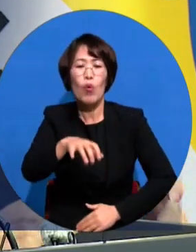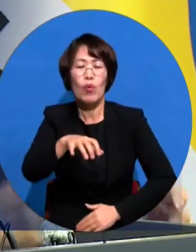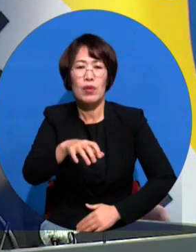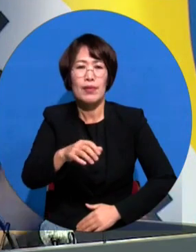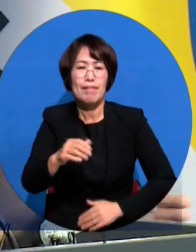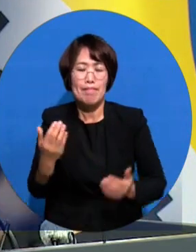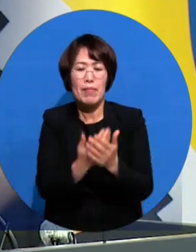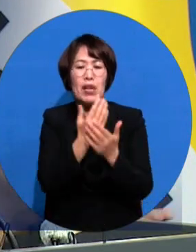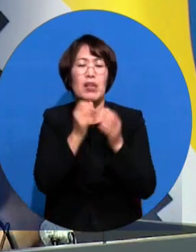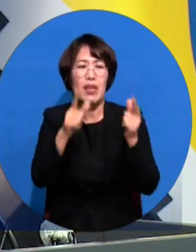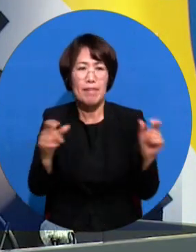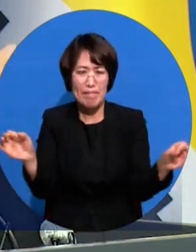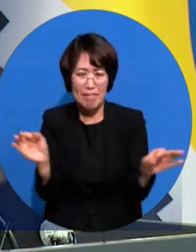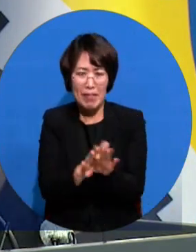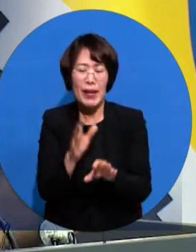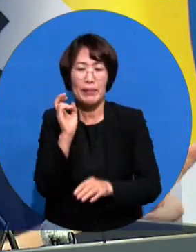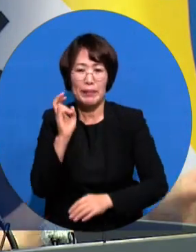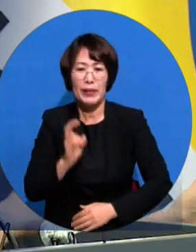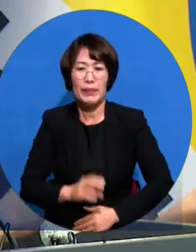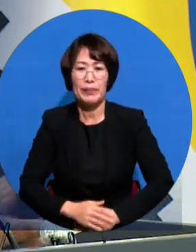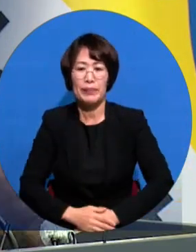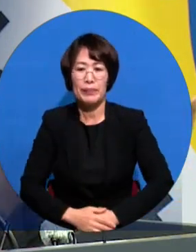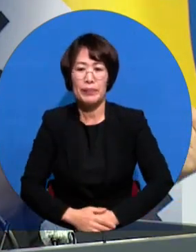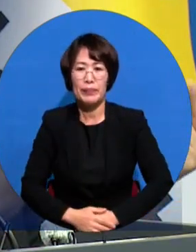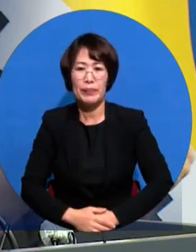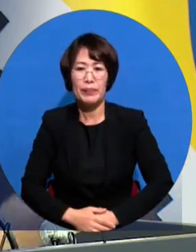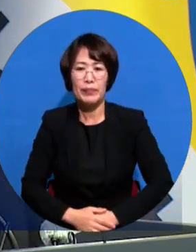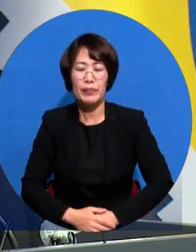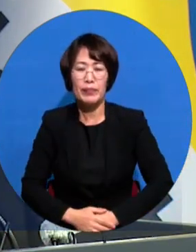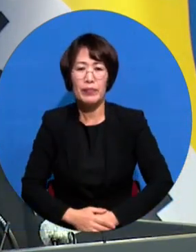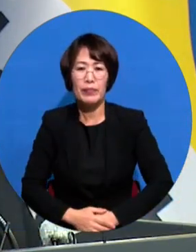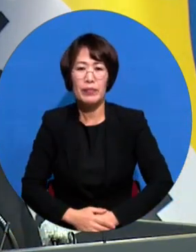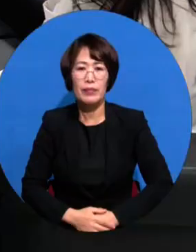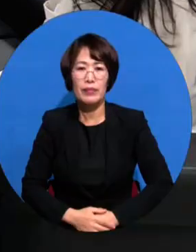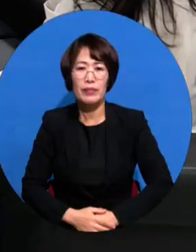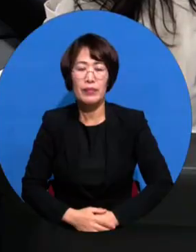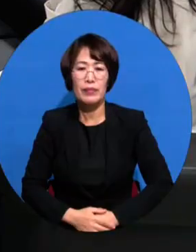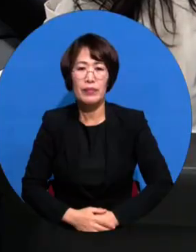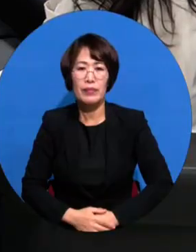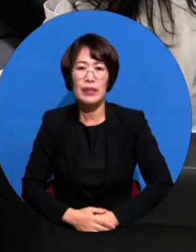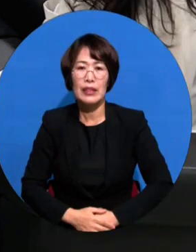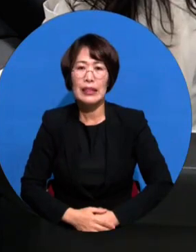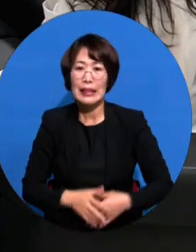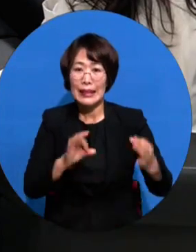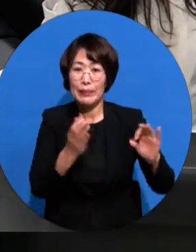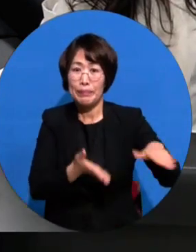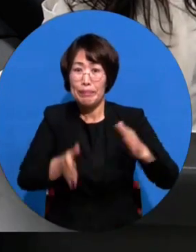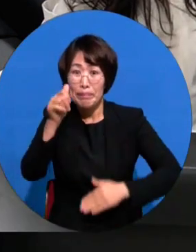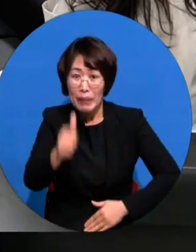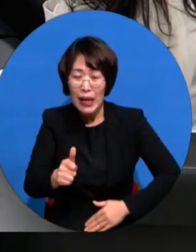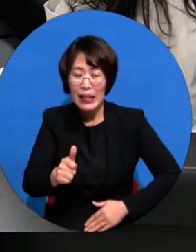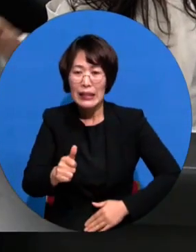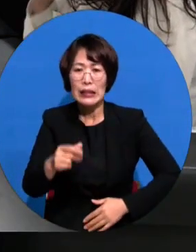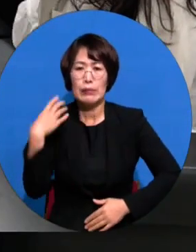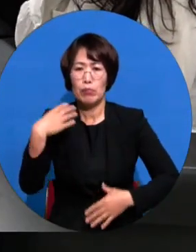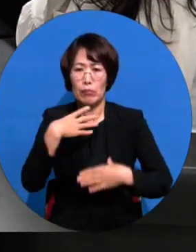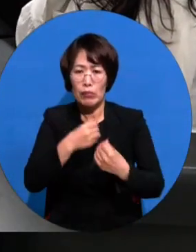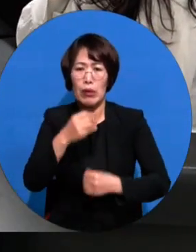거점광항으로 성장할 기회를 영영 놓치게 될지 모릅니다. 김영록 지사의 특정 지역 언급을